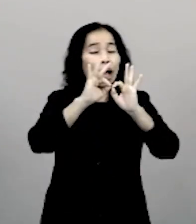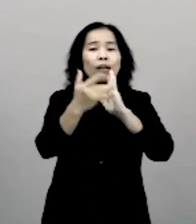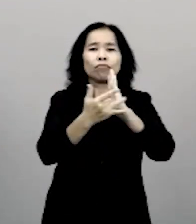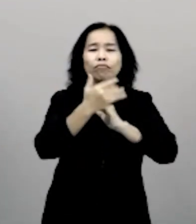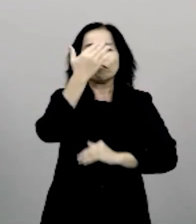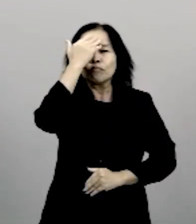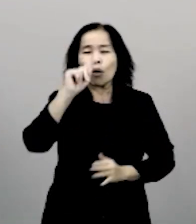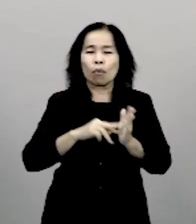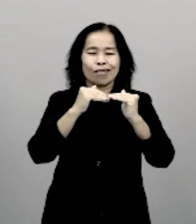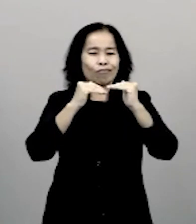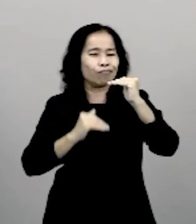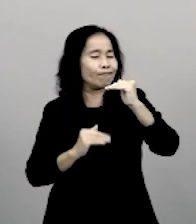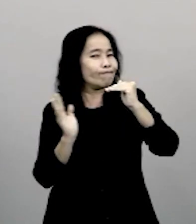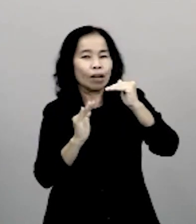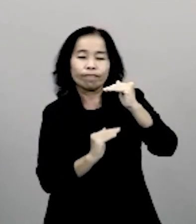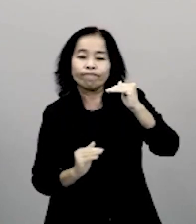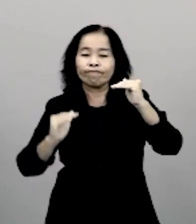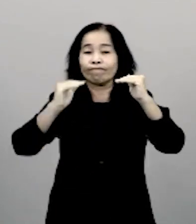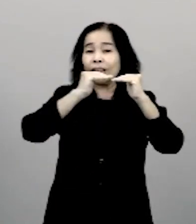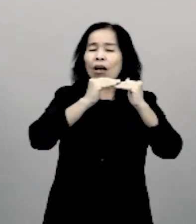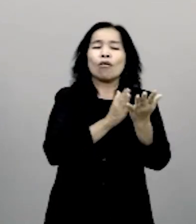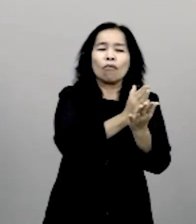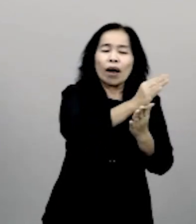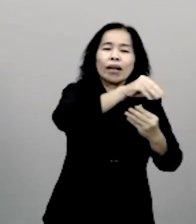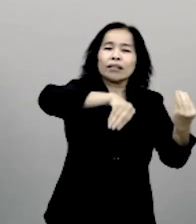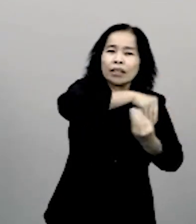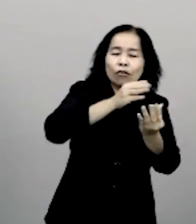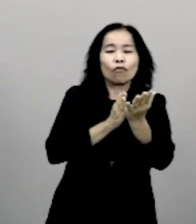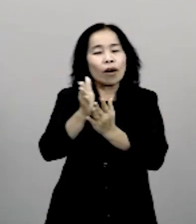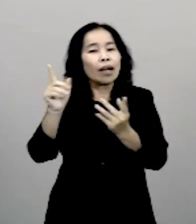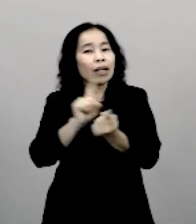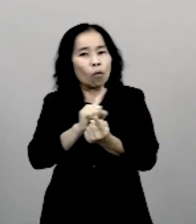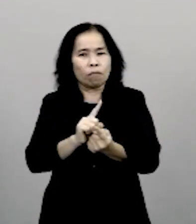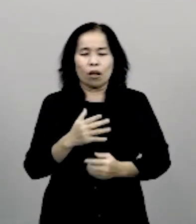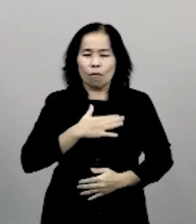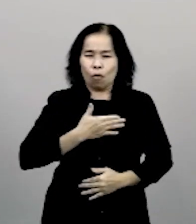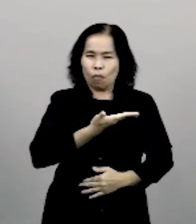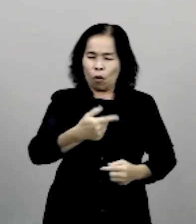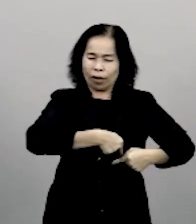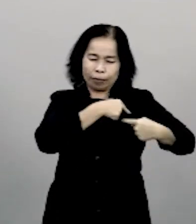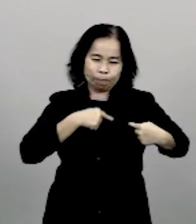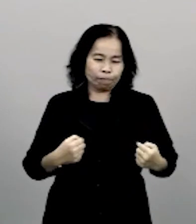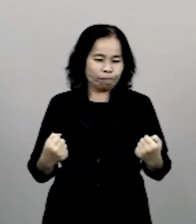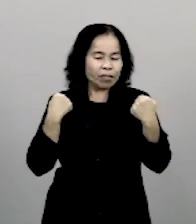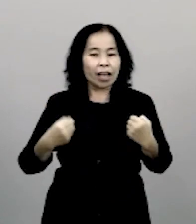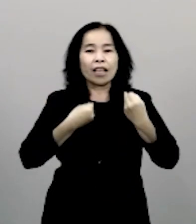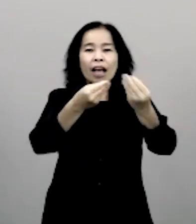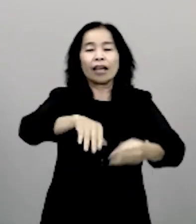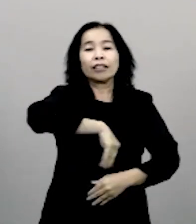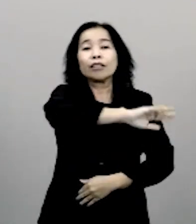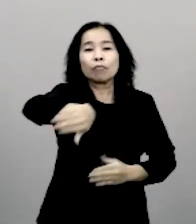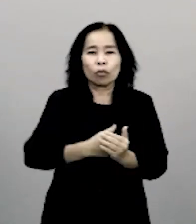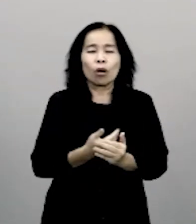ในการลดช่องว่างความเหลื่อมล้ำทั้งทางด้านเศรษฐกิจและสังคมผมขอเป็นกำลังใจให้ทุกท่าน